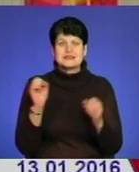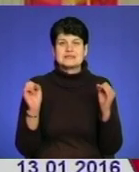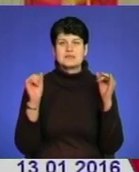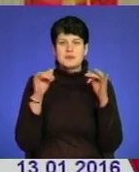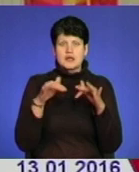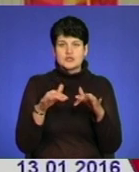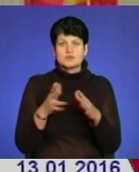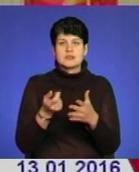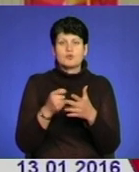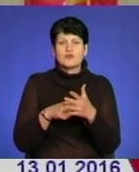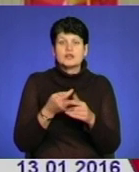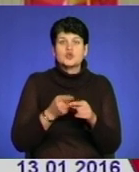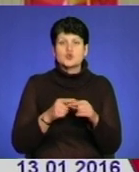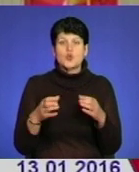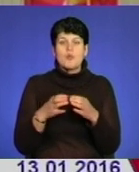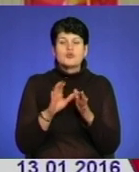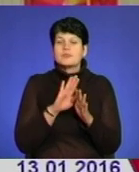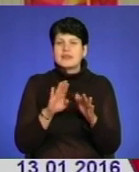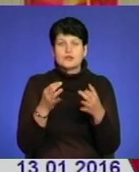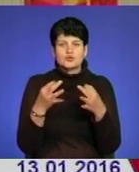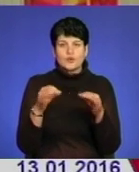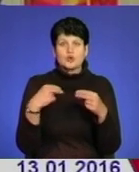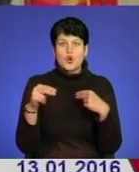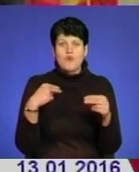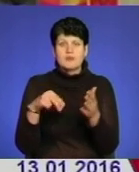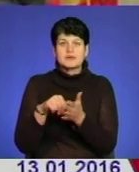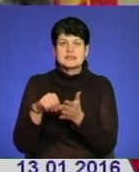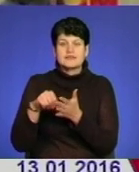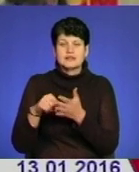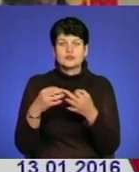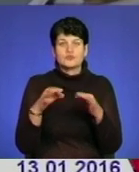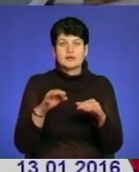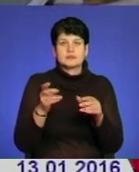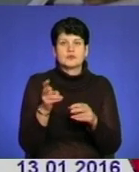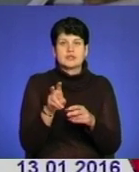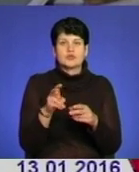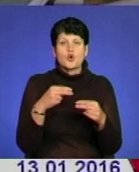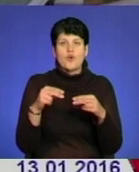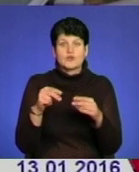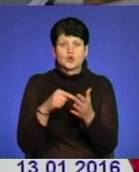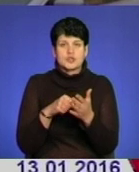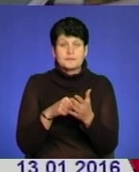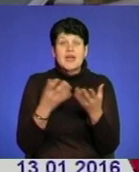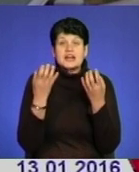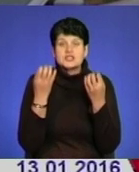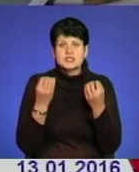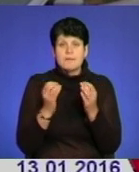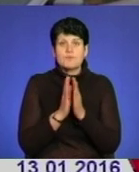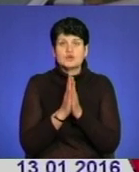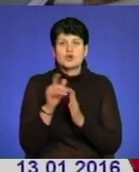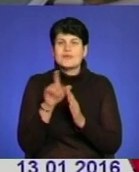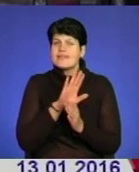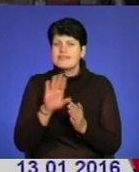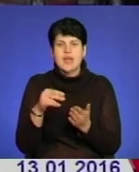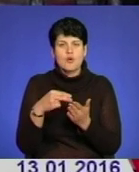заблокувати цю компанію, щоб не дозволити торговим представникам доставляти товар на торгові точки. А ще пікетувальники закликають громадян не